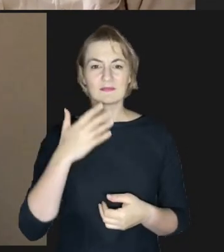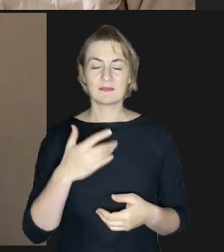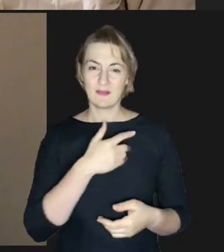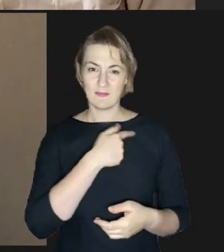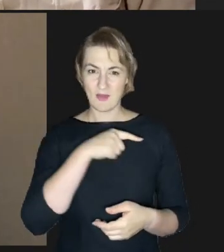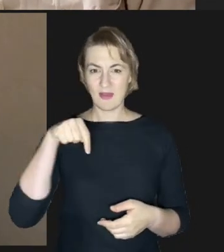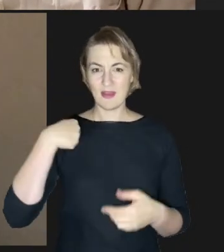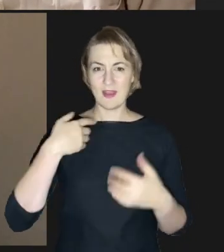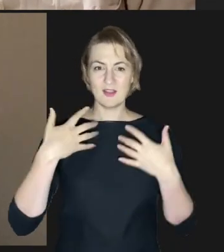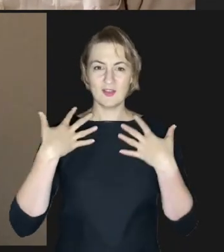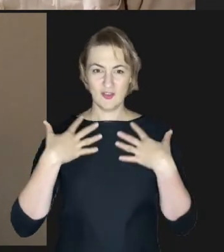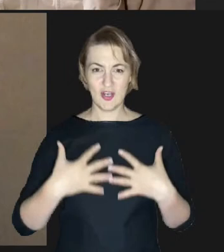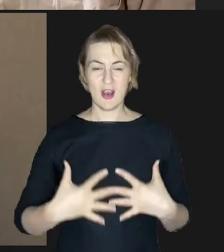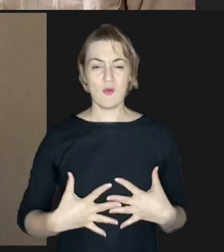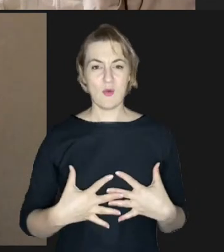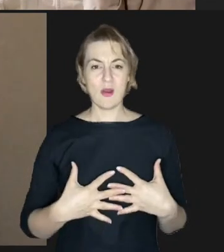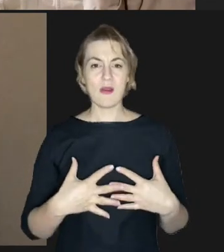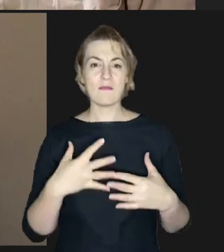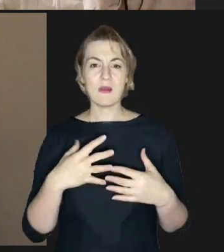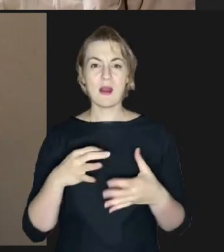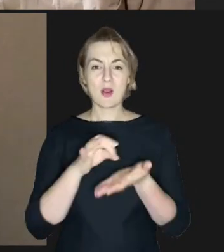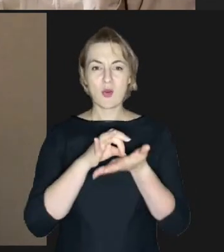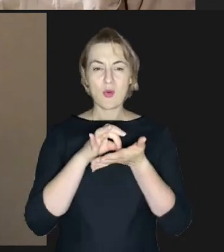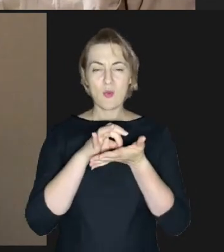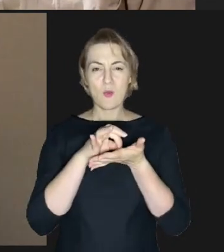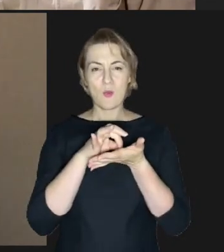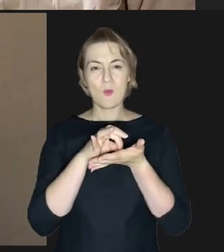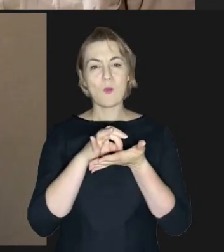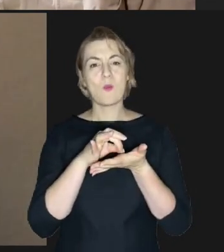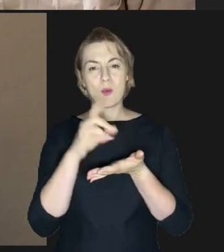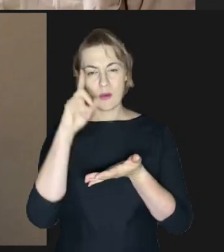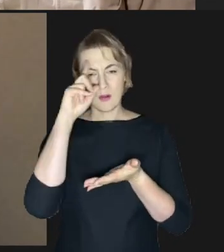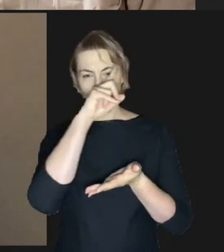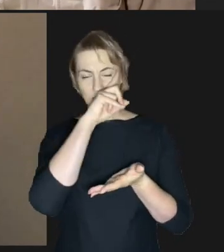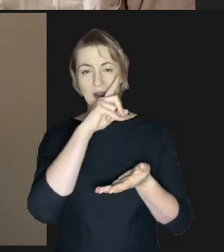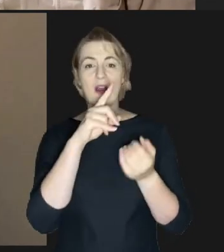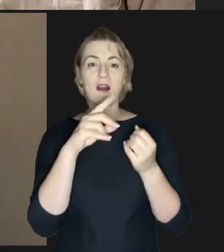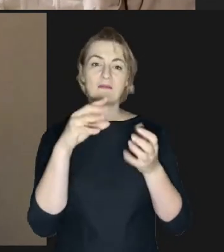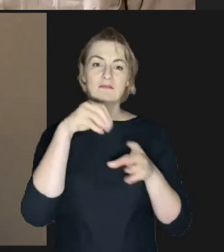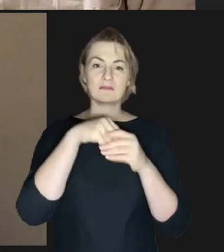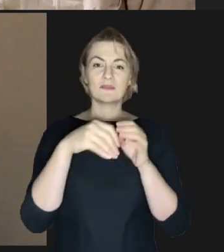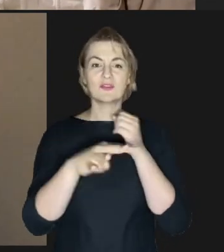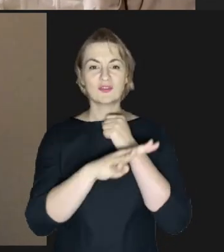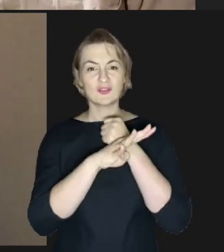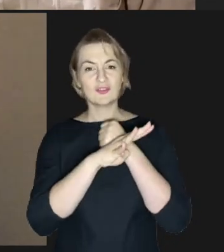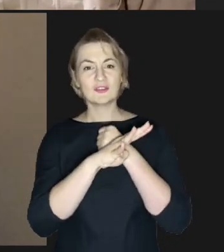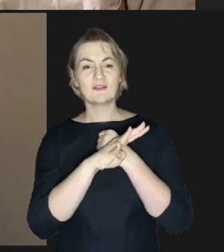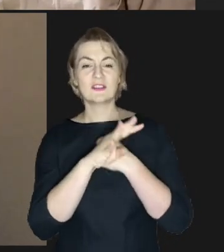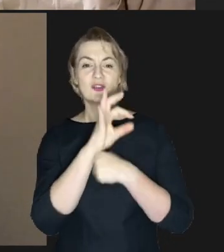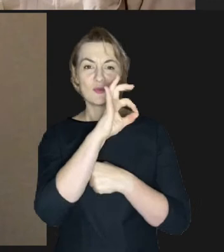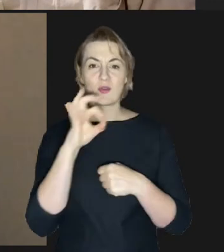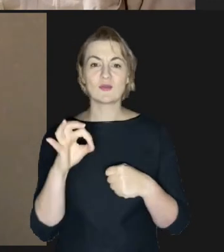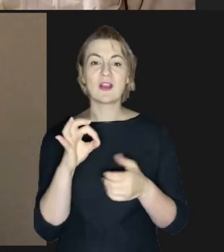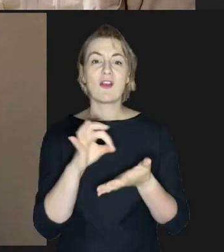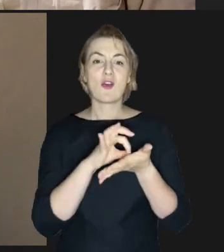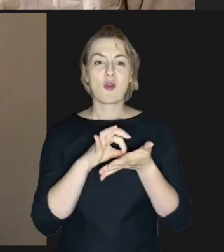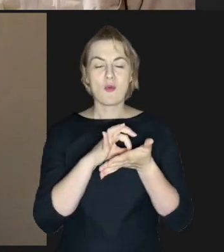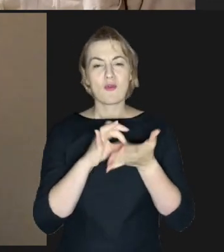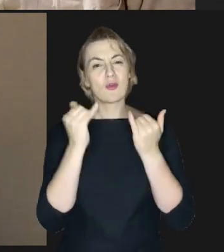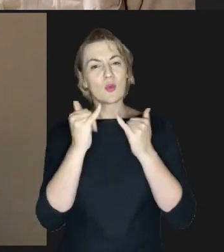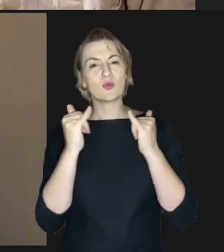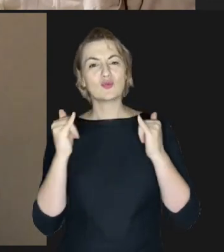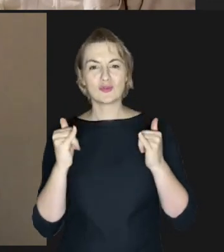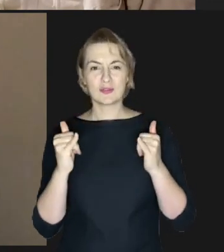ciało, oprócz ludzkich komórek, w 90% składa się z komórek różnych mikroorganizmów. To są